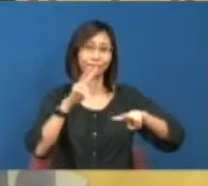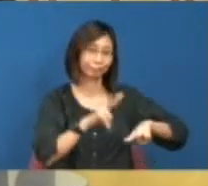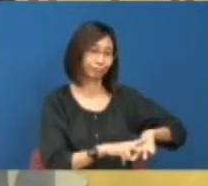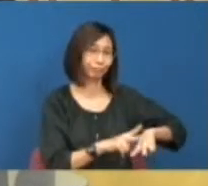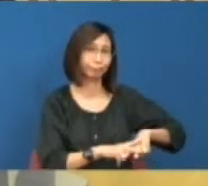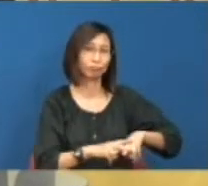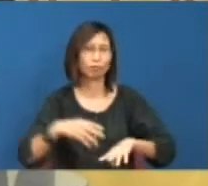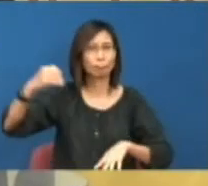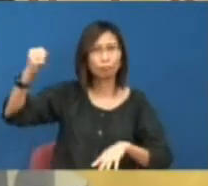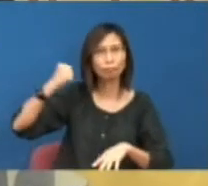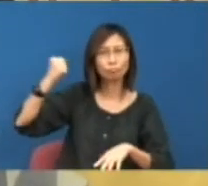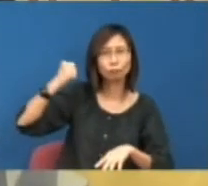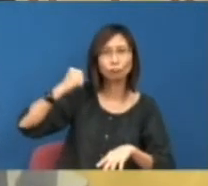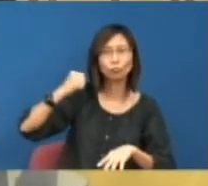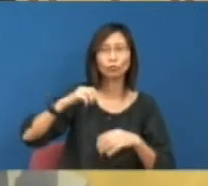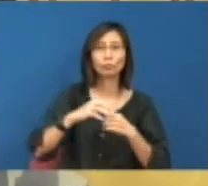力，